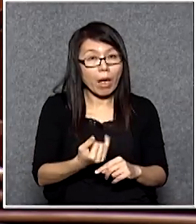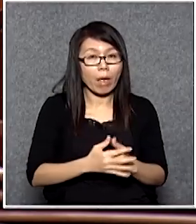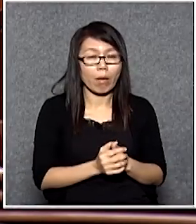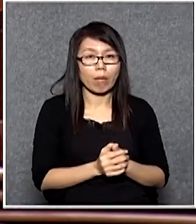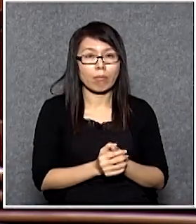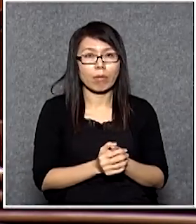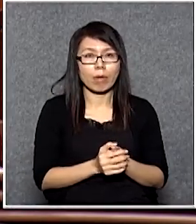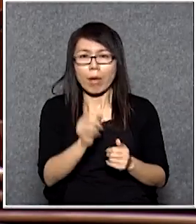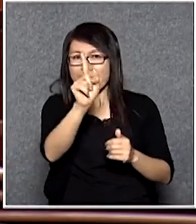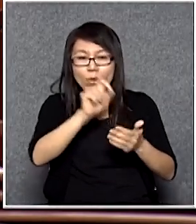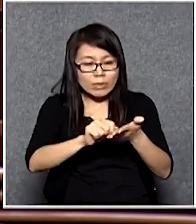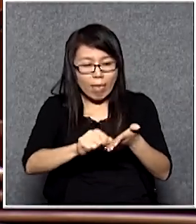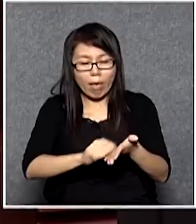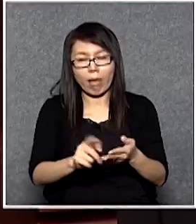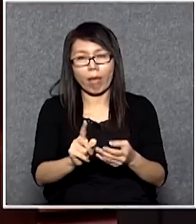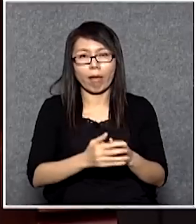嗎？哪裡寫的？